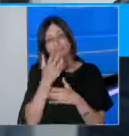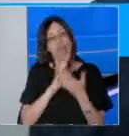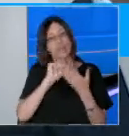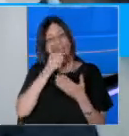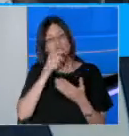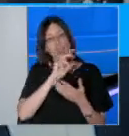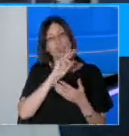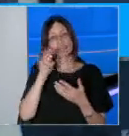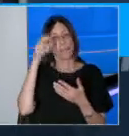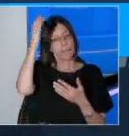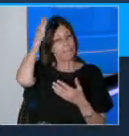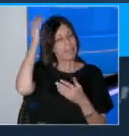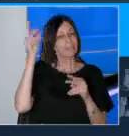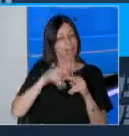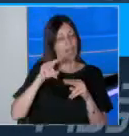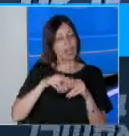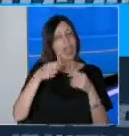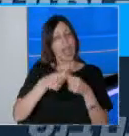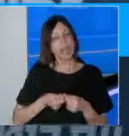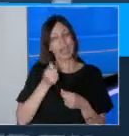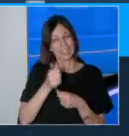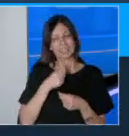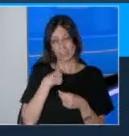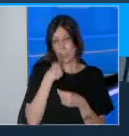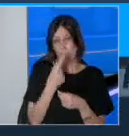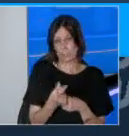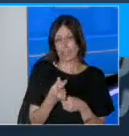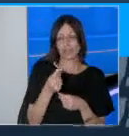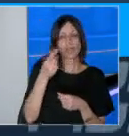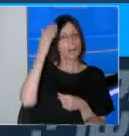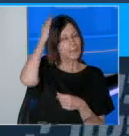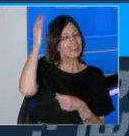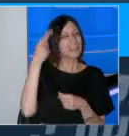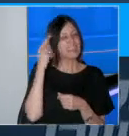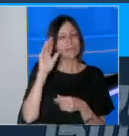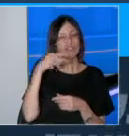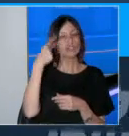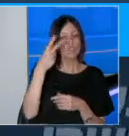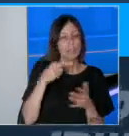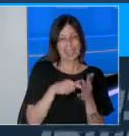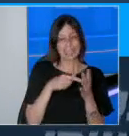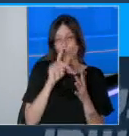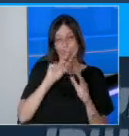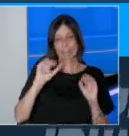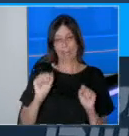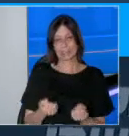ואחר כך היו מגיעים עוד חברי כנסת. ואני אומר לך שבנט ידע שזה מה שיקרה, ולכן הוא אפילו לא